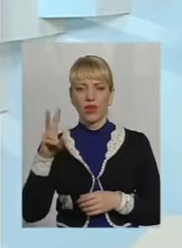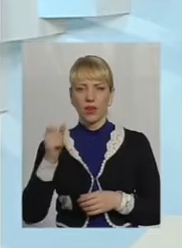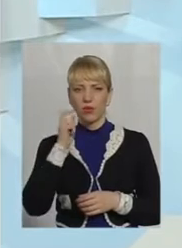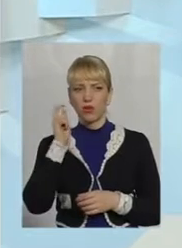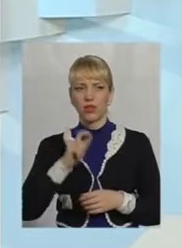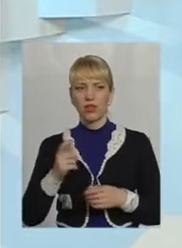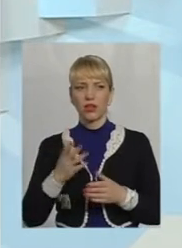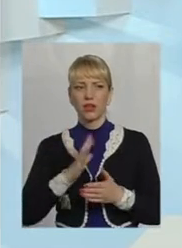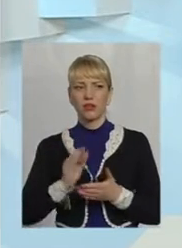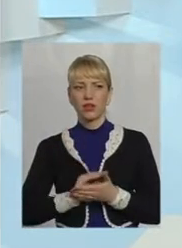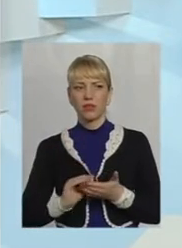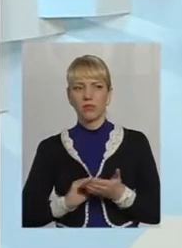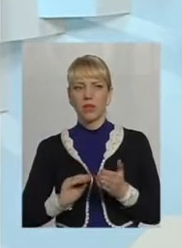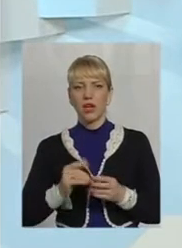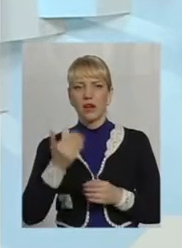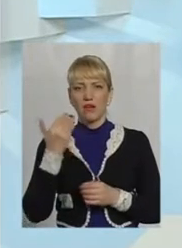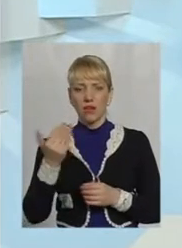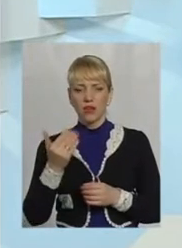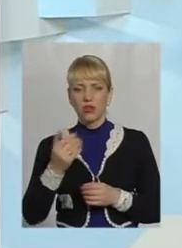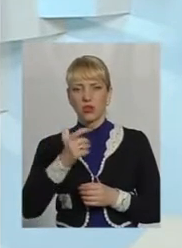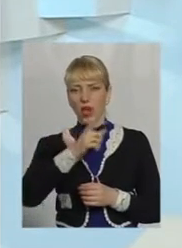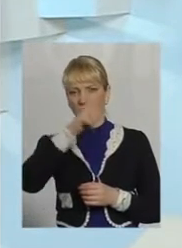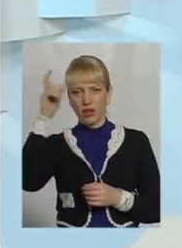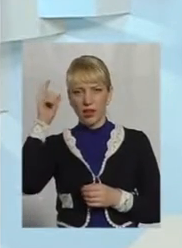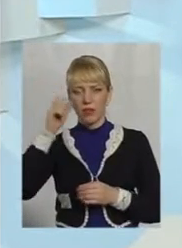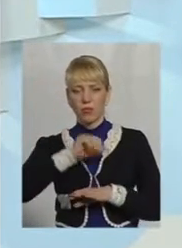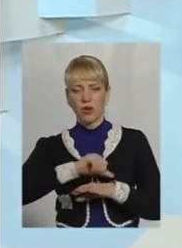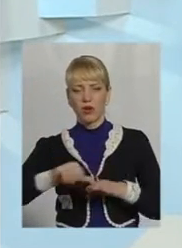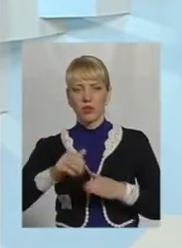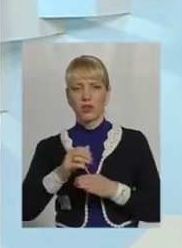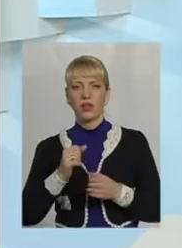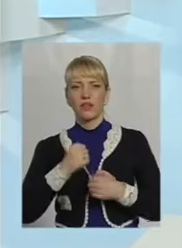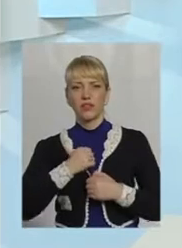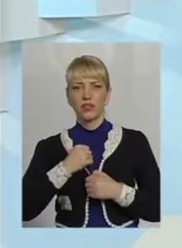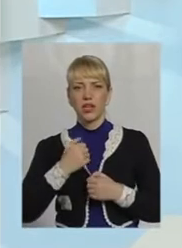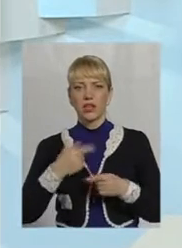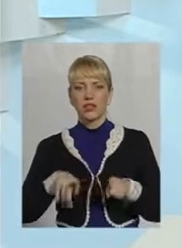в вашій Академії прикордонних військ. І з такими поїздками я